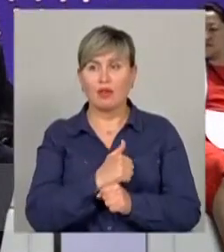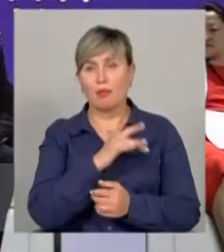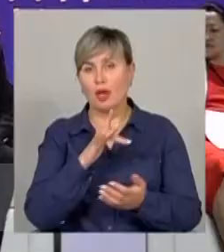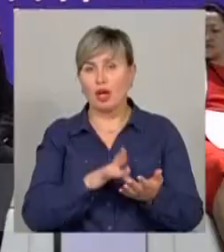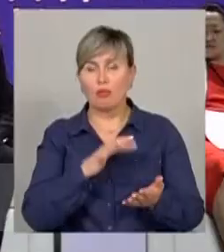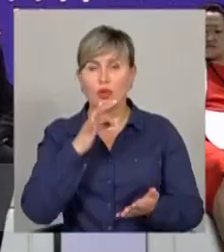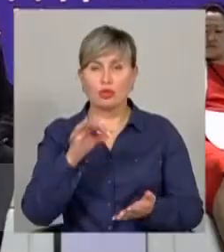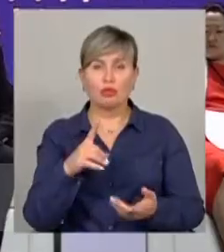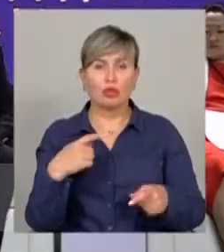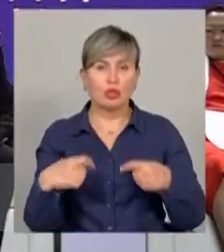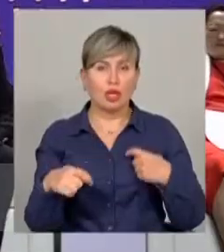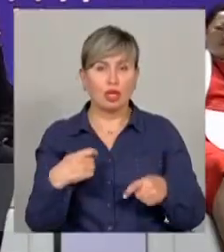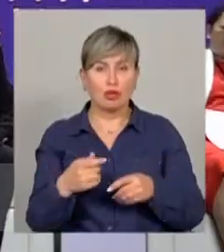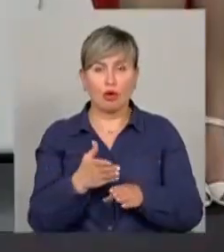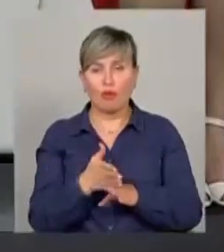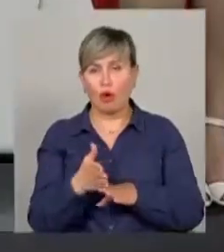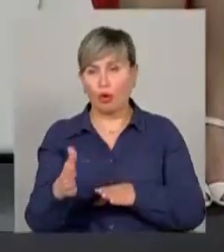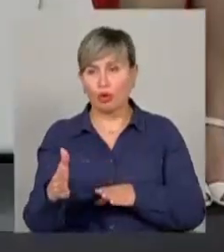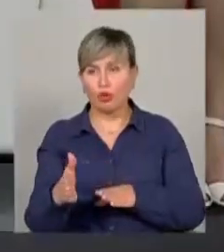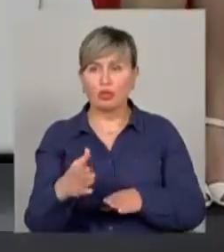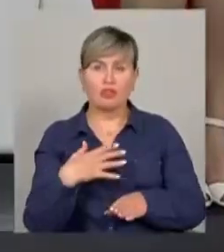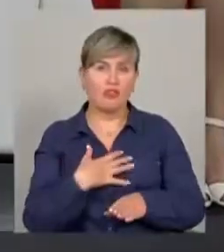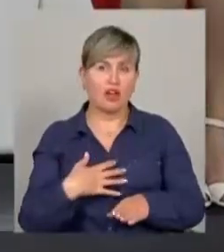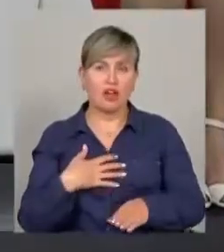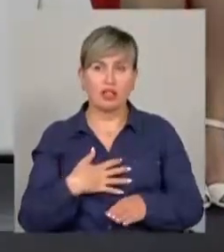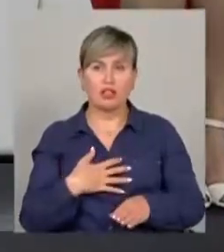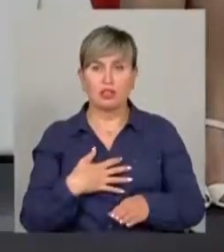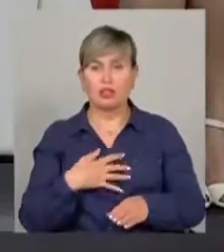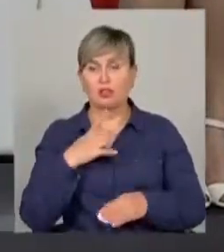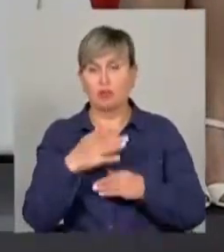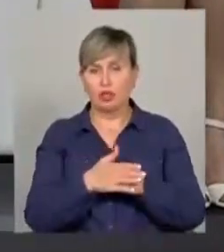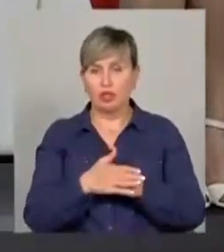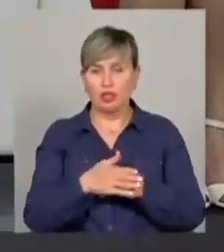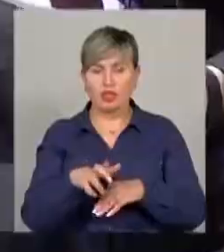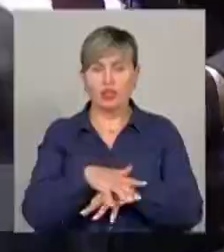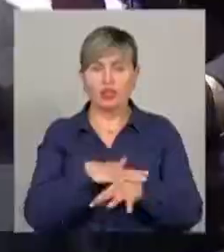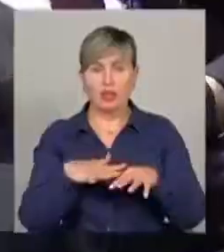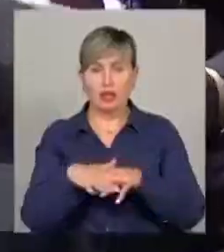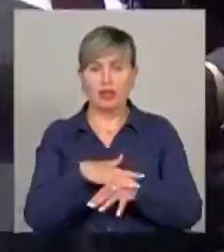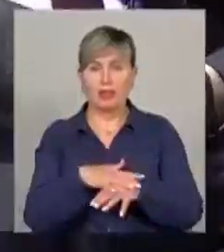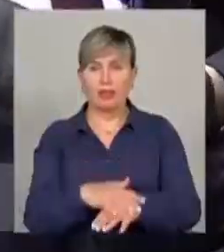подчеркнул, что торговая отрасль играет важнейшую роль в сближении стран и континентов.